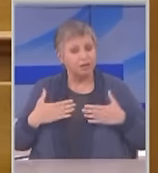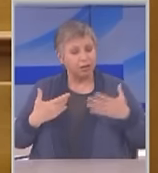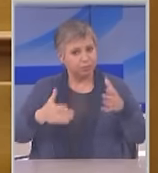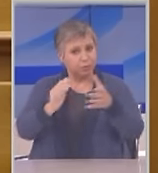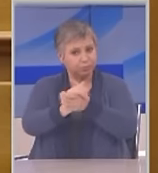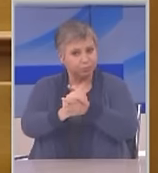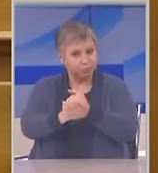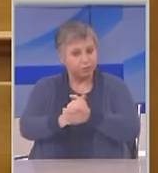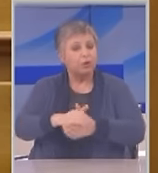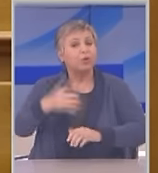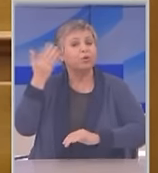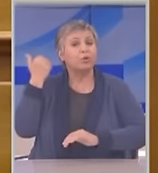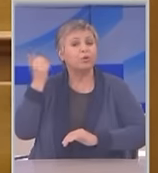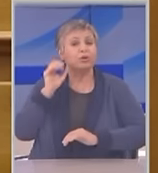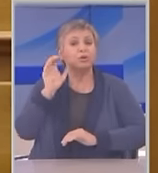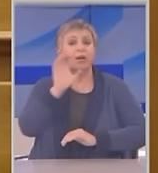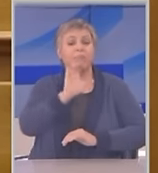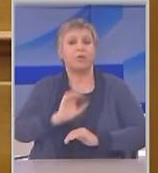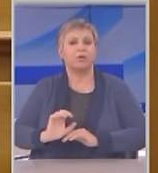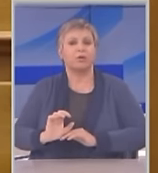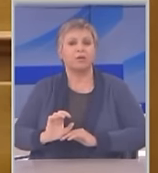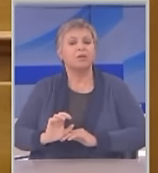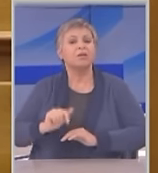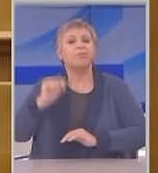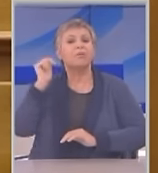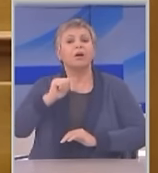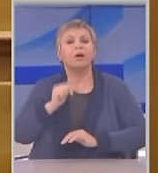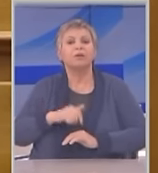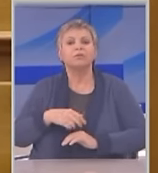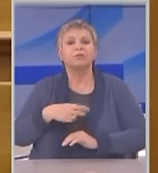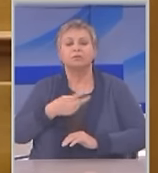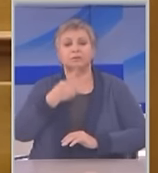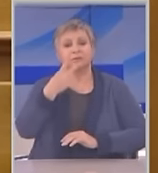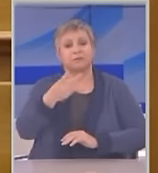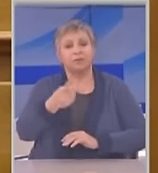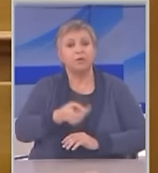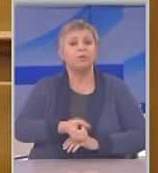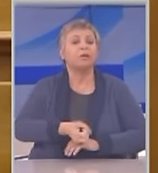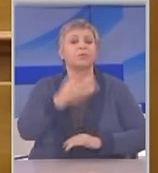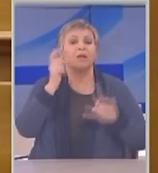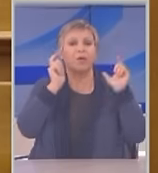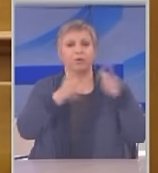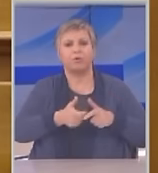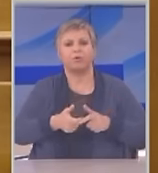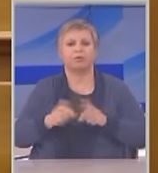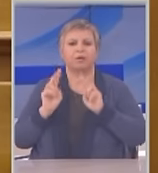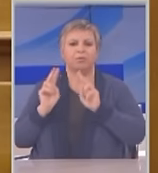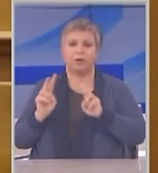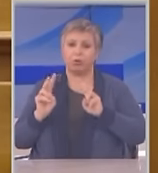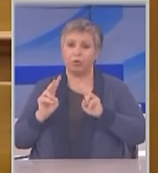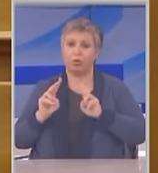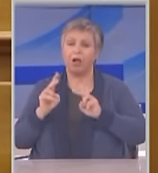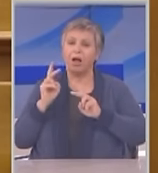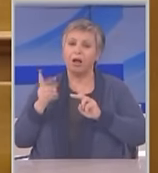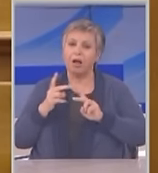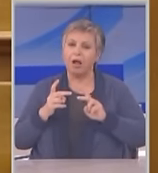μια εποχή που ακόμα η ταύτιση των δύο κομμάτων μεγάλων τότε, των κομμάτων σας, δεν ήταν και τόσο εύκολη.